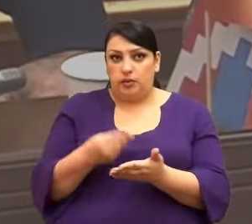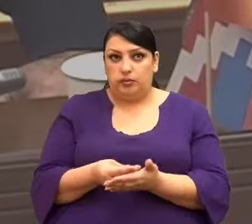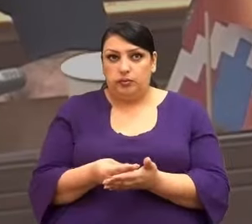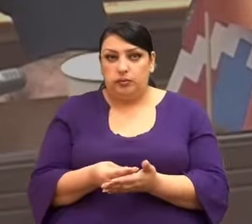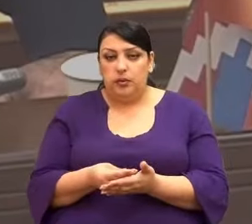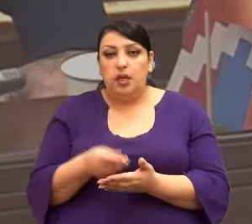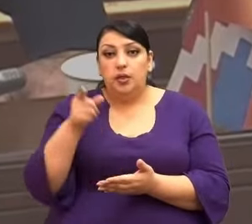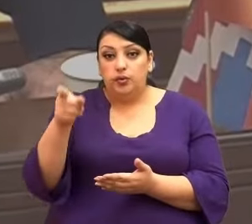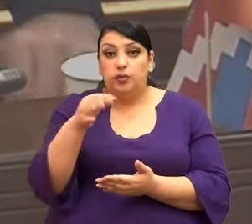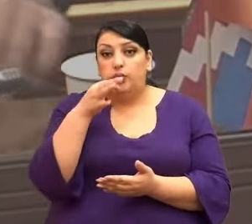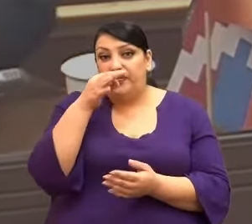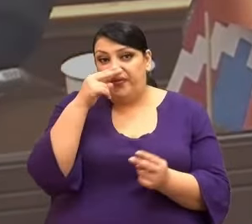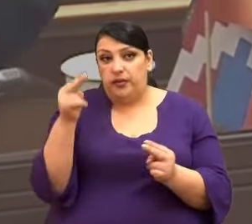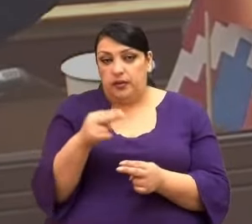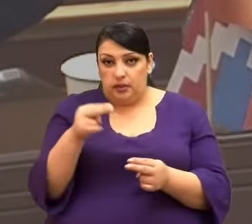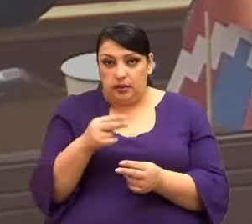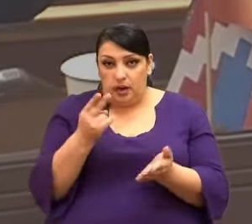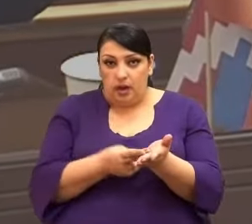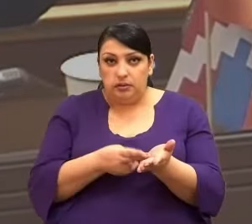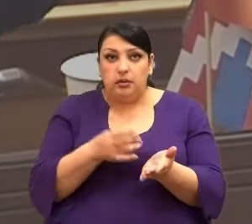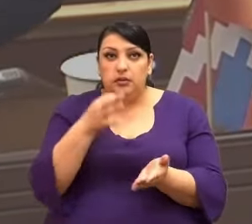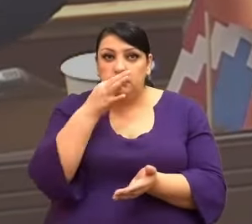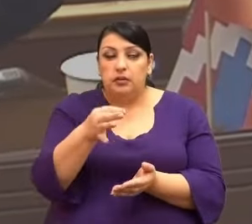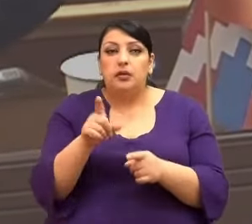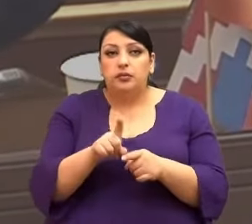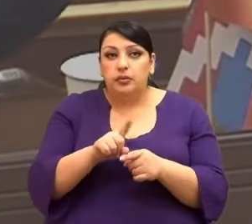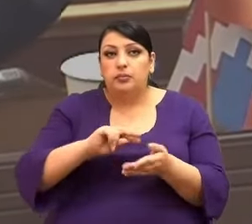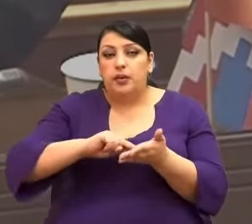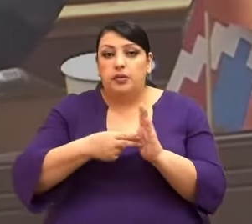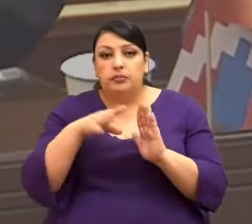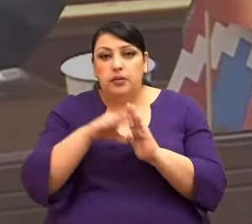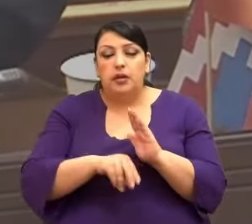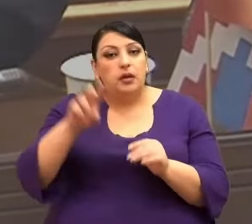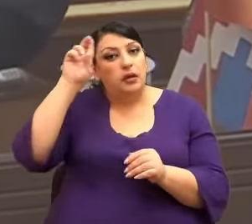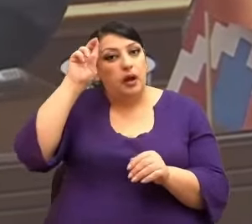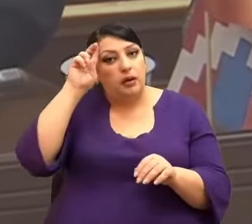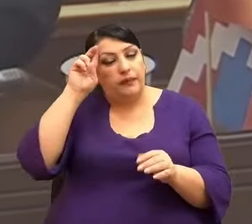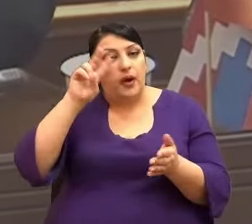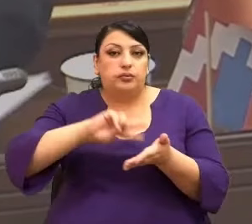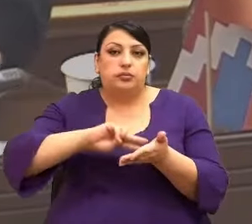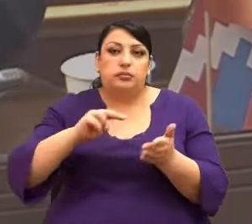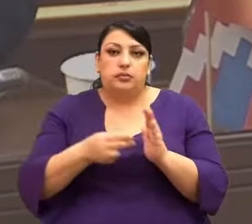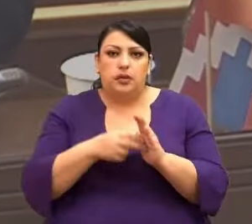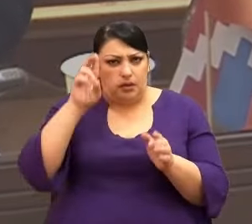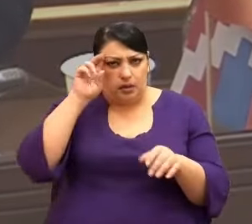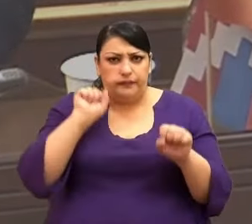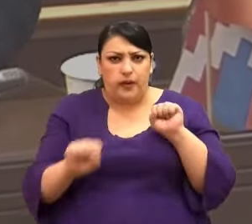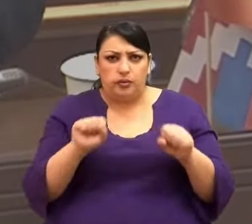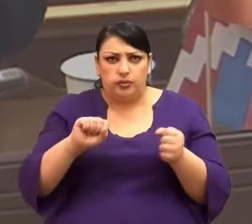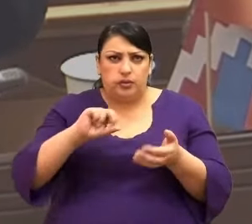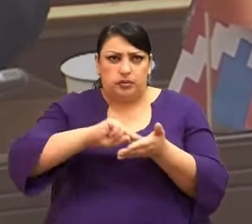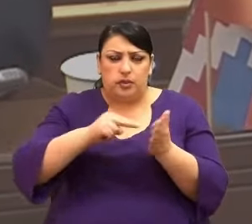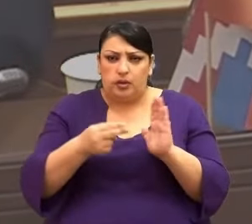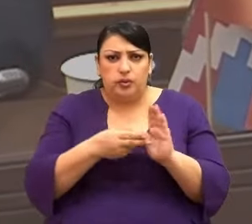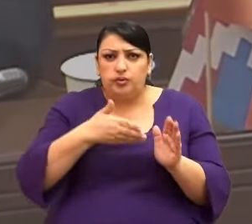դուք վկայակոչեցիք, և նաև նախագծում էլ կա, կառավարության ծրագիրը։ Կառավարության ծրագրում նման բան չկա, որ